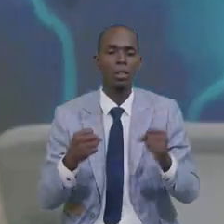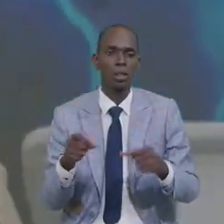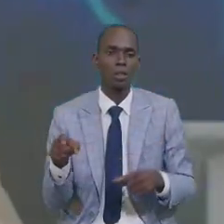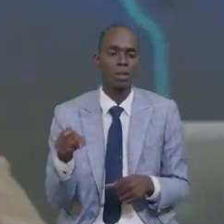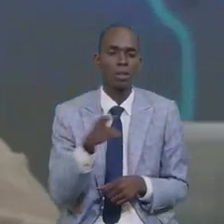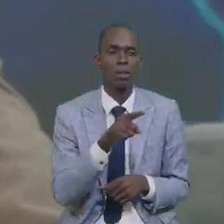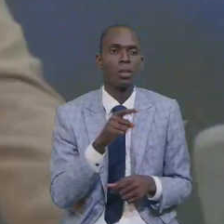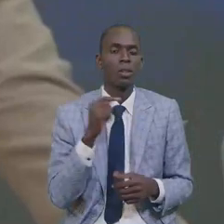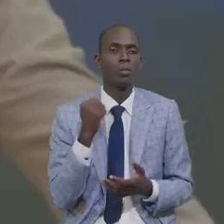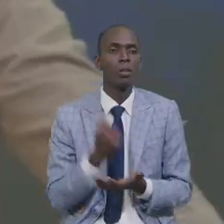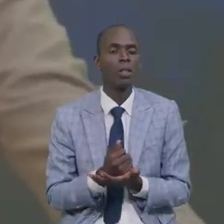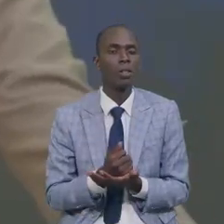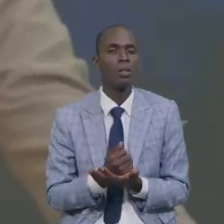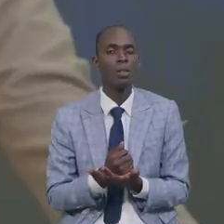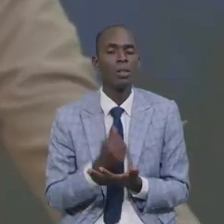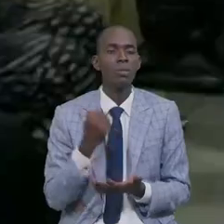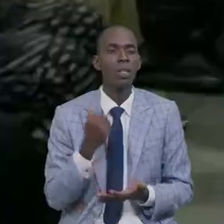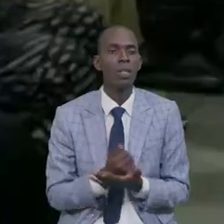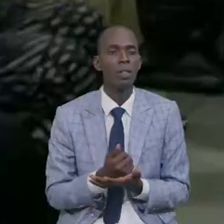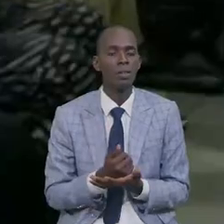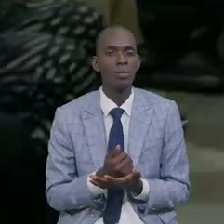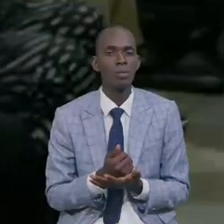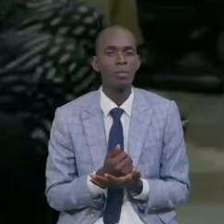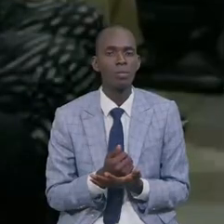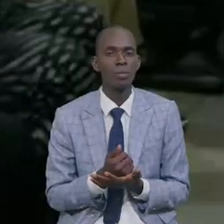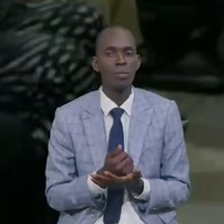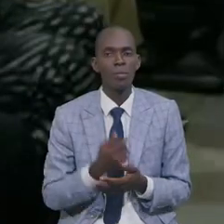te guérit. Amen.